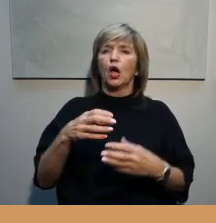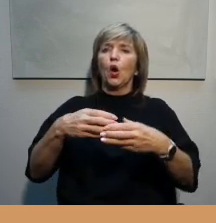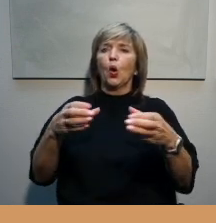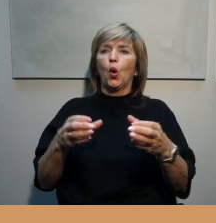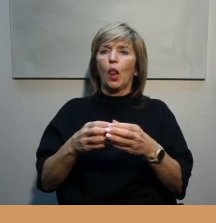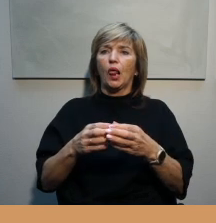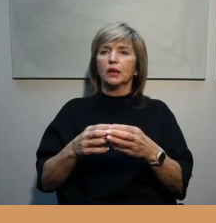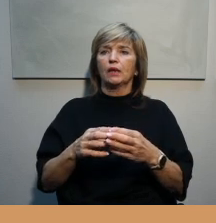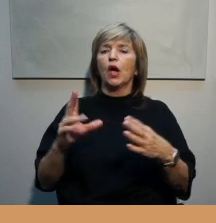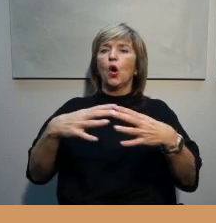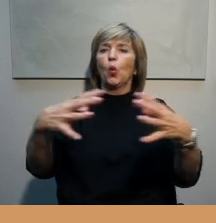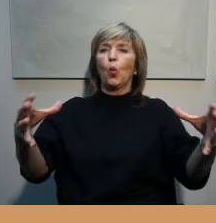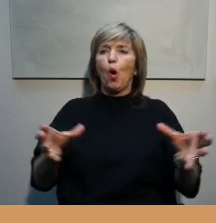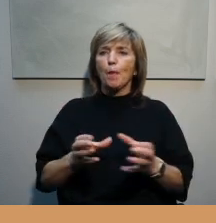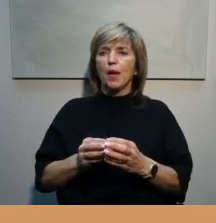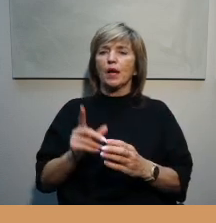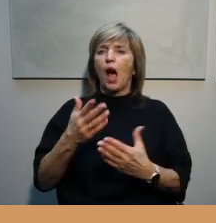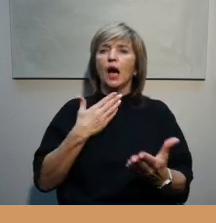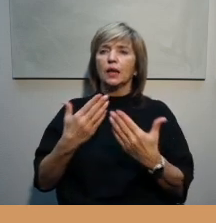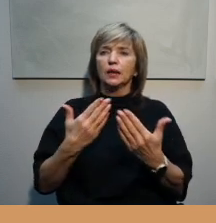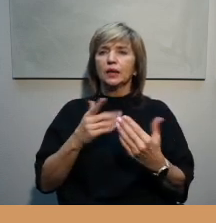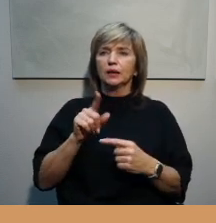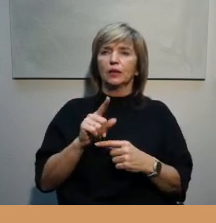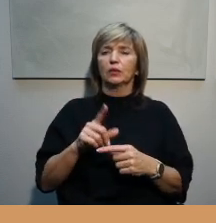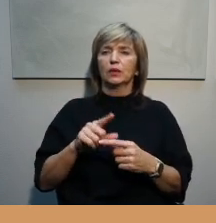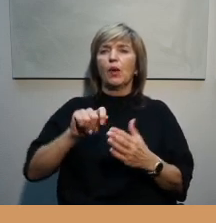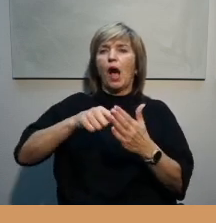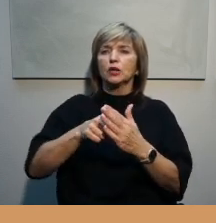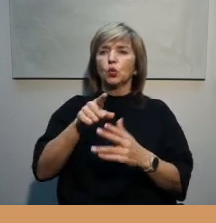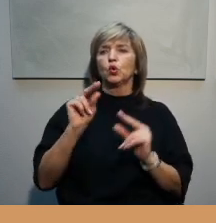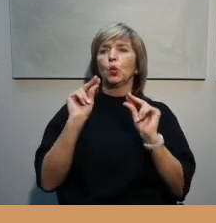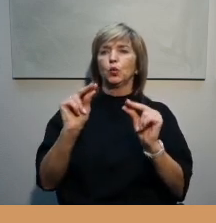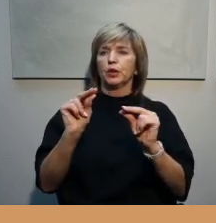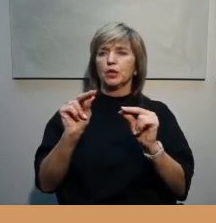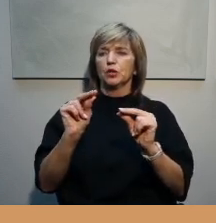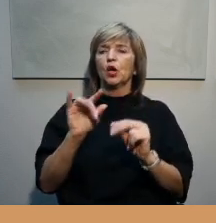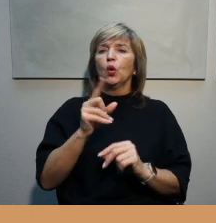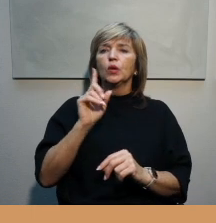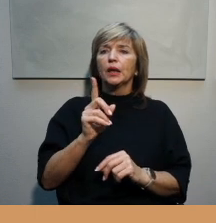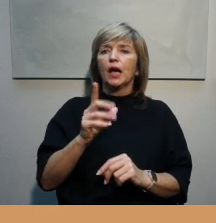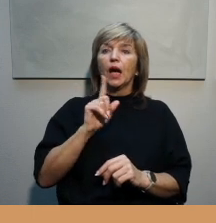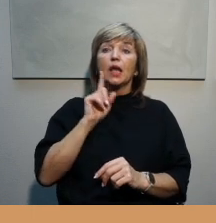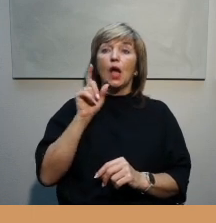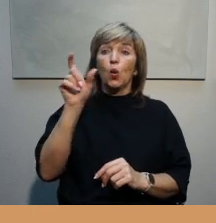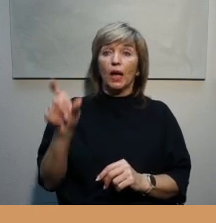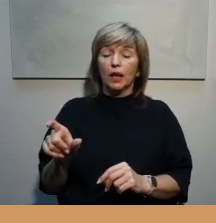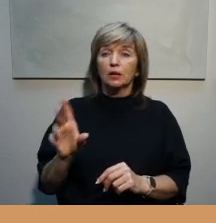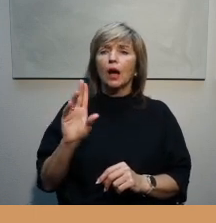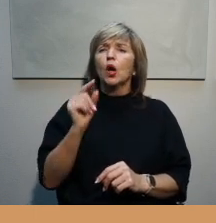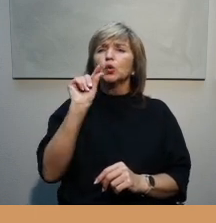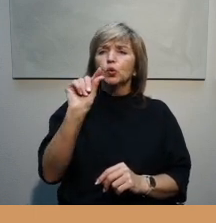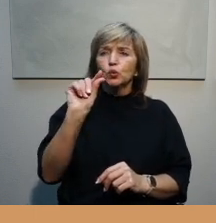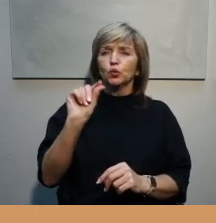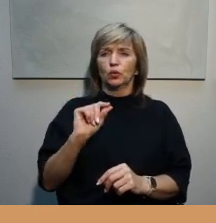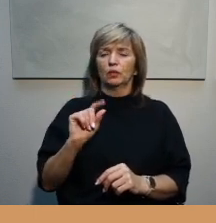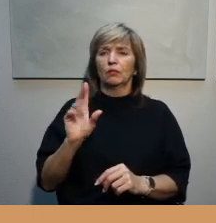kolektīvai kopienai. Attiecības ir tāda atslēga uz uzticēšanos, un tikai tad, kad jaunietis mums kaut nedaudz,